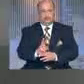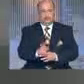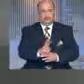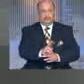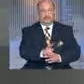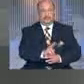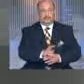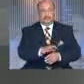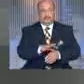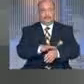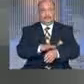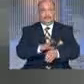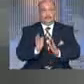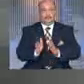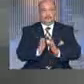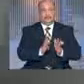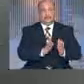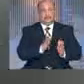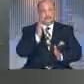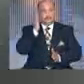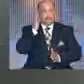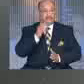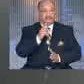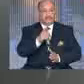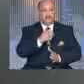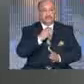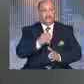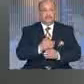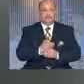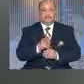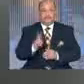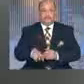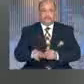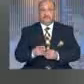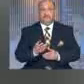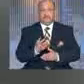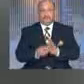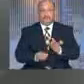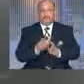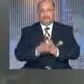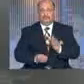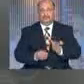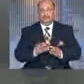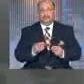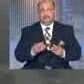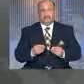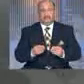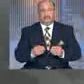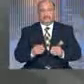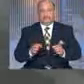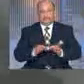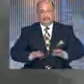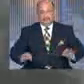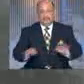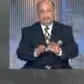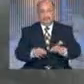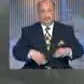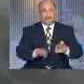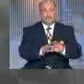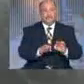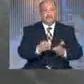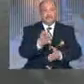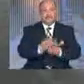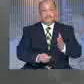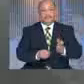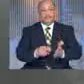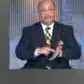هذا والوزارة ما استجابتش. والعملية التو ما تعملتش، معناها الأسباب مرة يقولوا طبيب